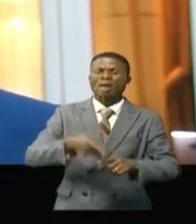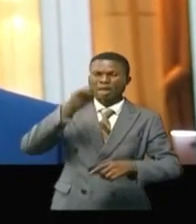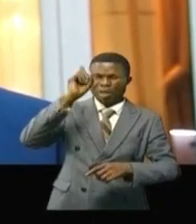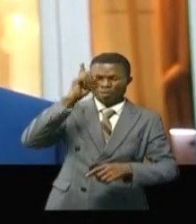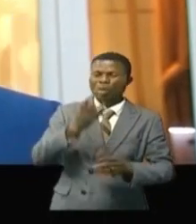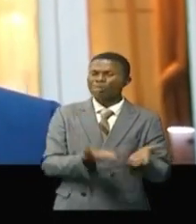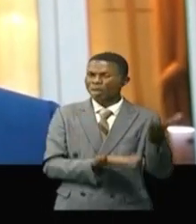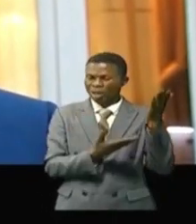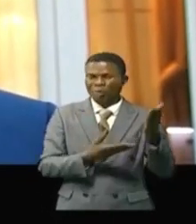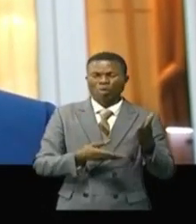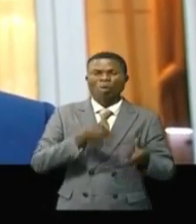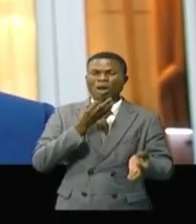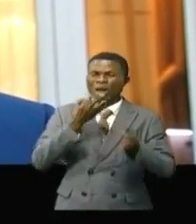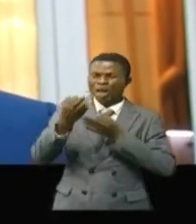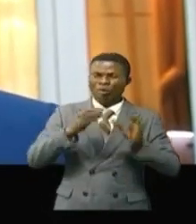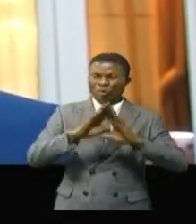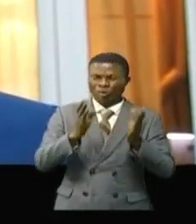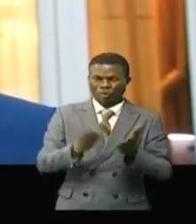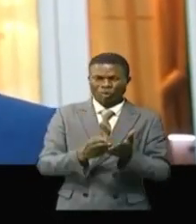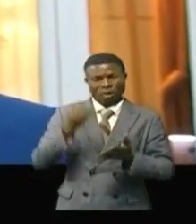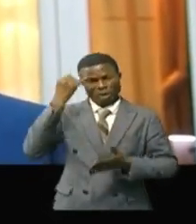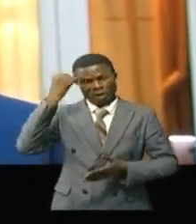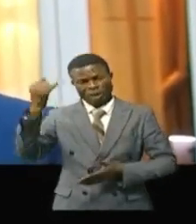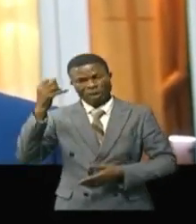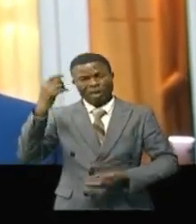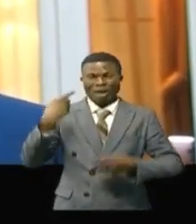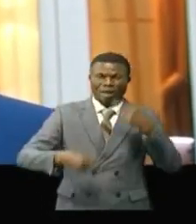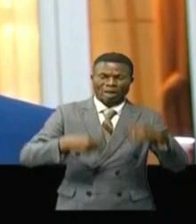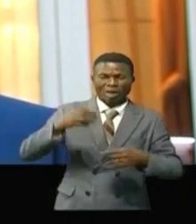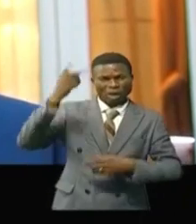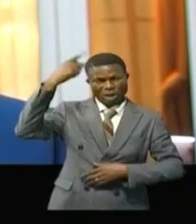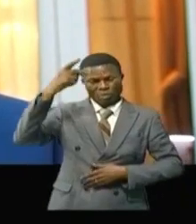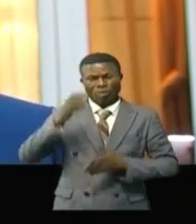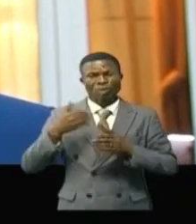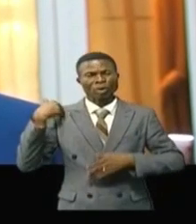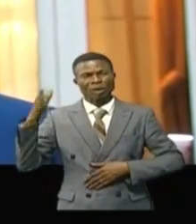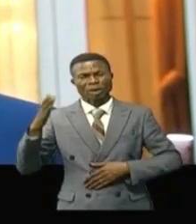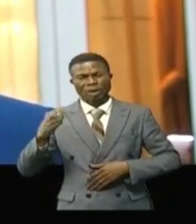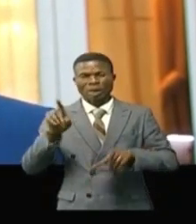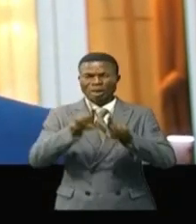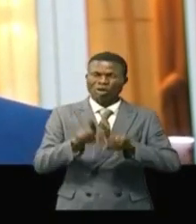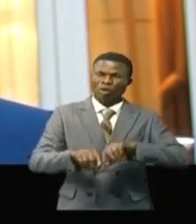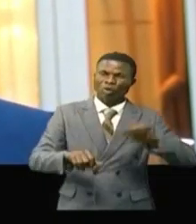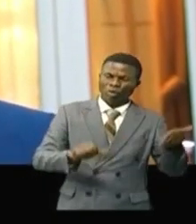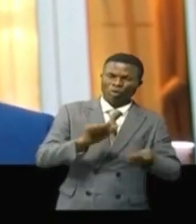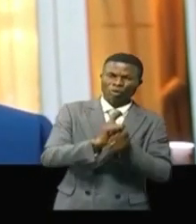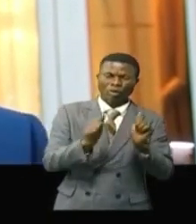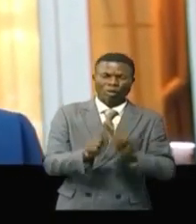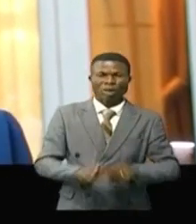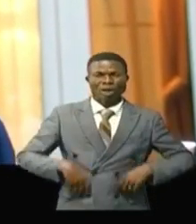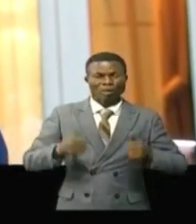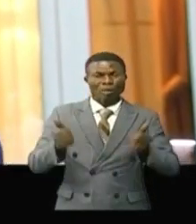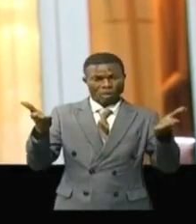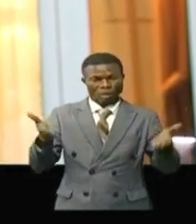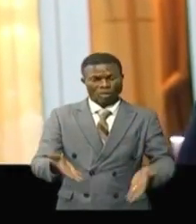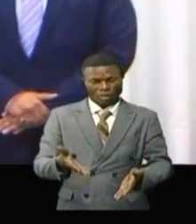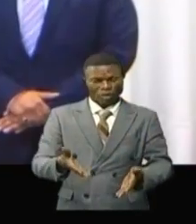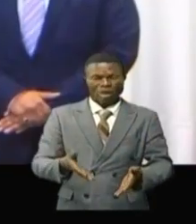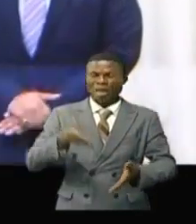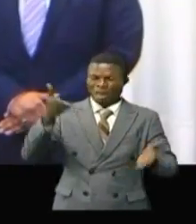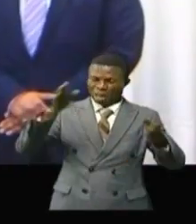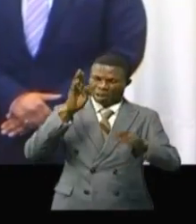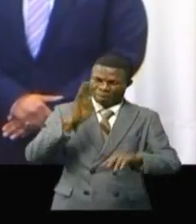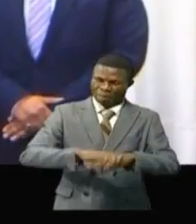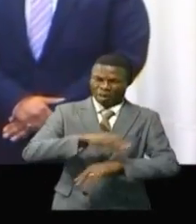les discussions, que ce soit pour leur appui, pour les discussions dans les politiques publiques ou tout autre effort. Les survivants doivent être au centre de tout ce effort.